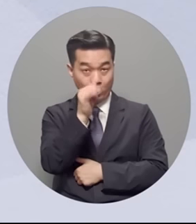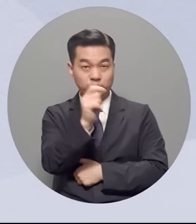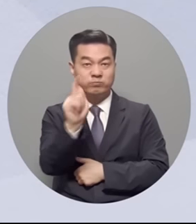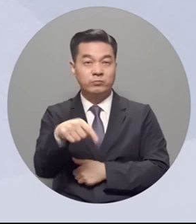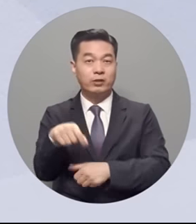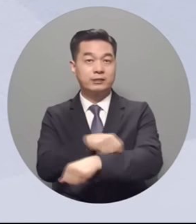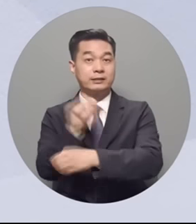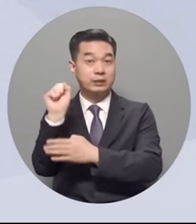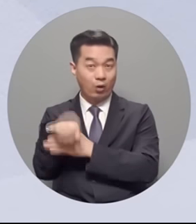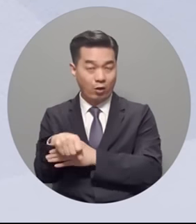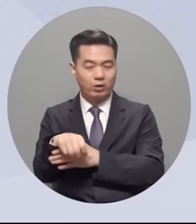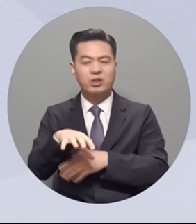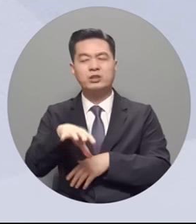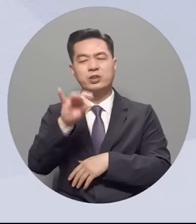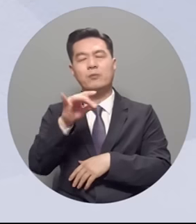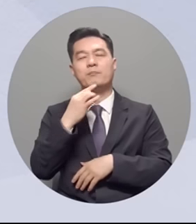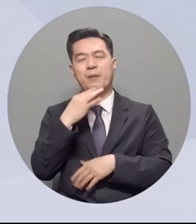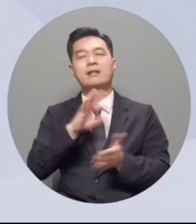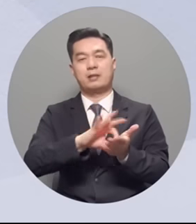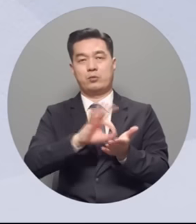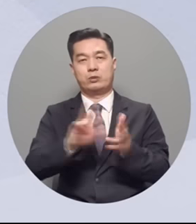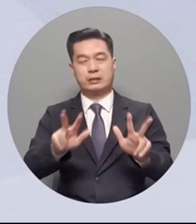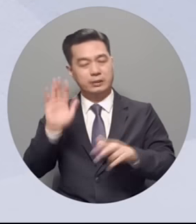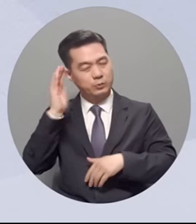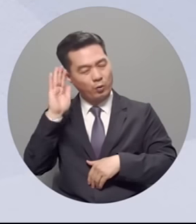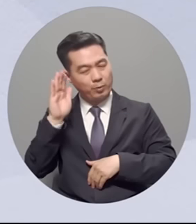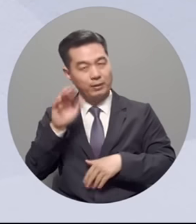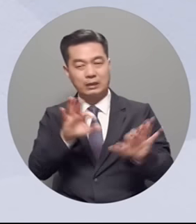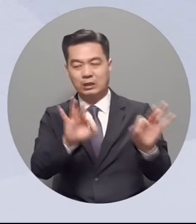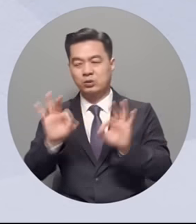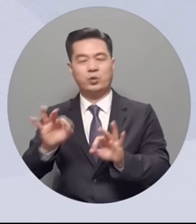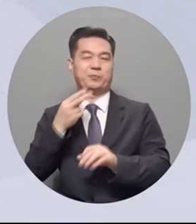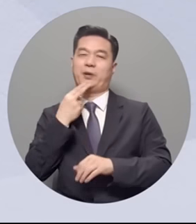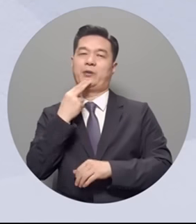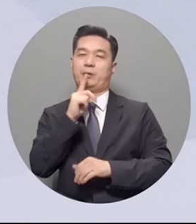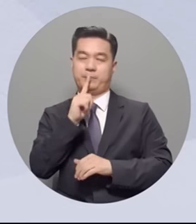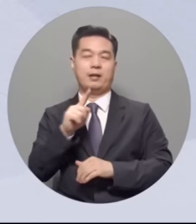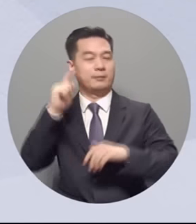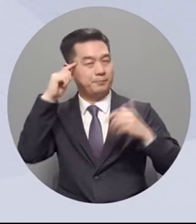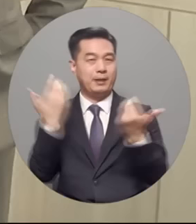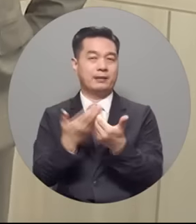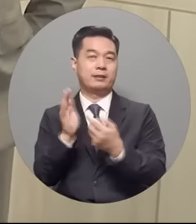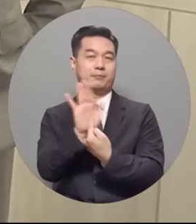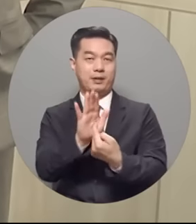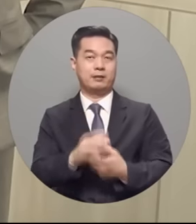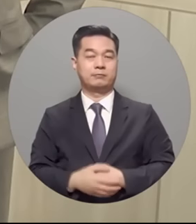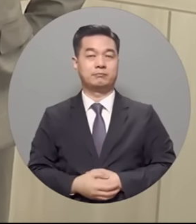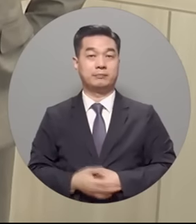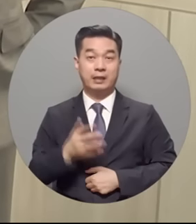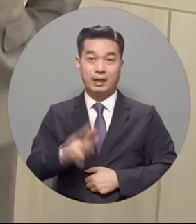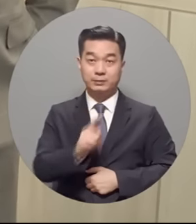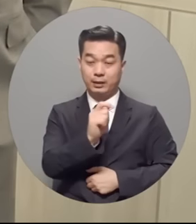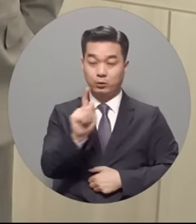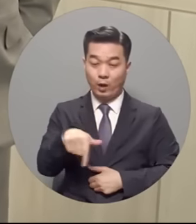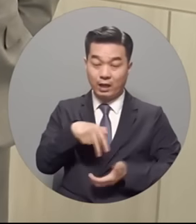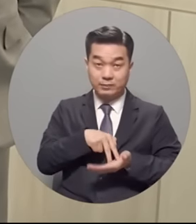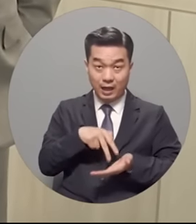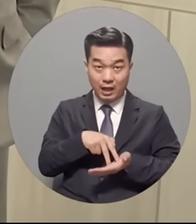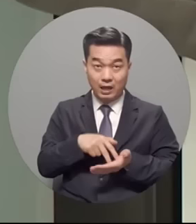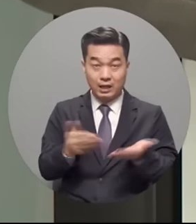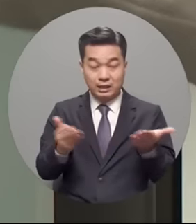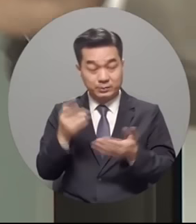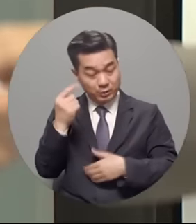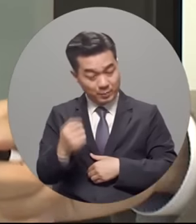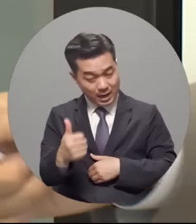초기 제품에만 쓰였을 뿐 최근 제품에는 적용되지 않았다고 반박했습니다. 하지만 곽 씨 측이 직무 발명에